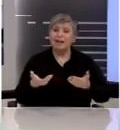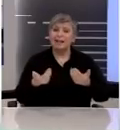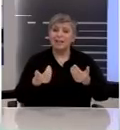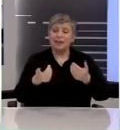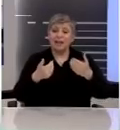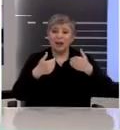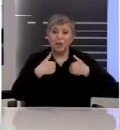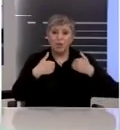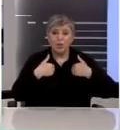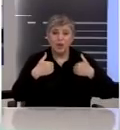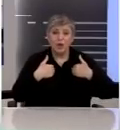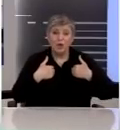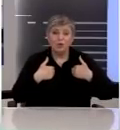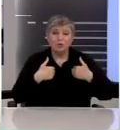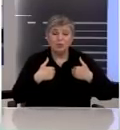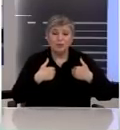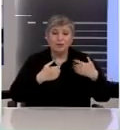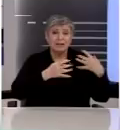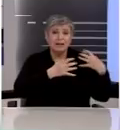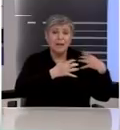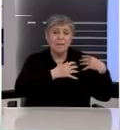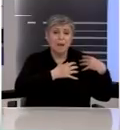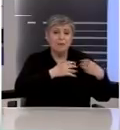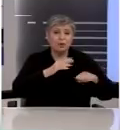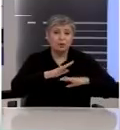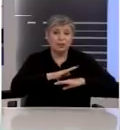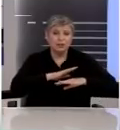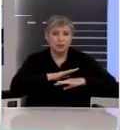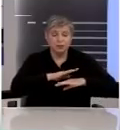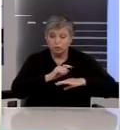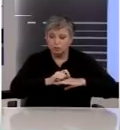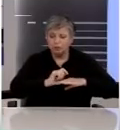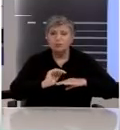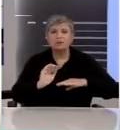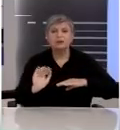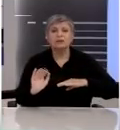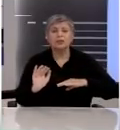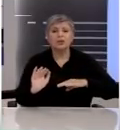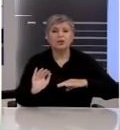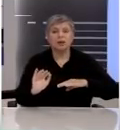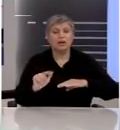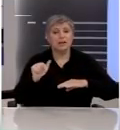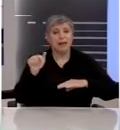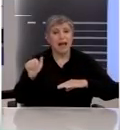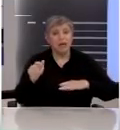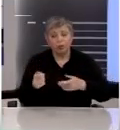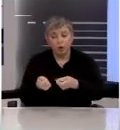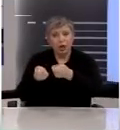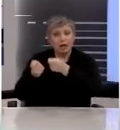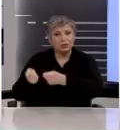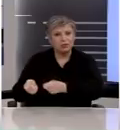ακολούθου άμυνάς μας προς το Υπουργείο Άμυνας της Σαουδικής Αραβίας για την επικύρωση της γνησιότητας